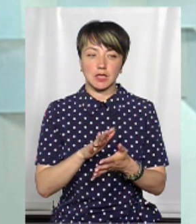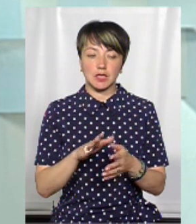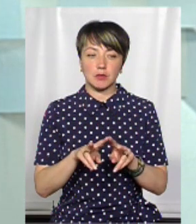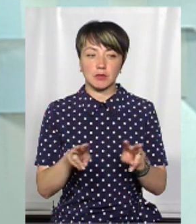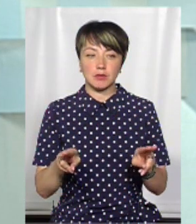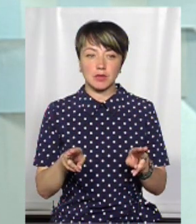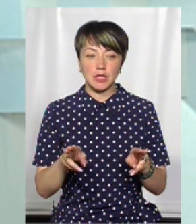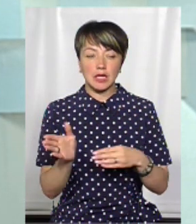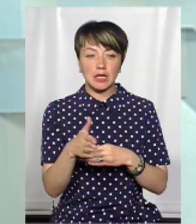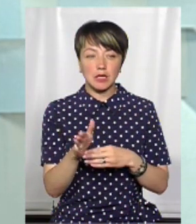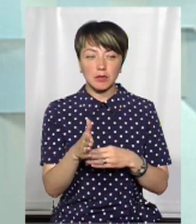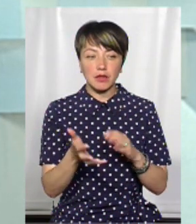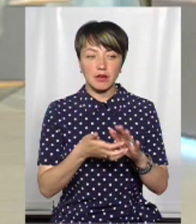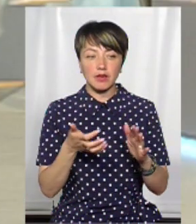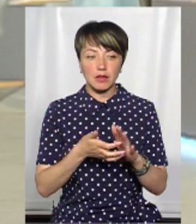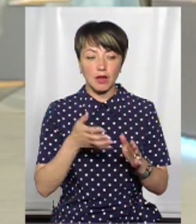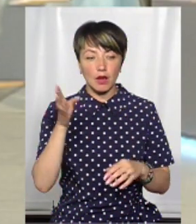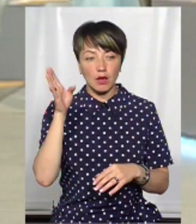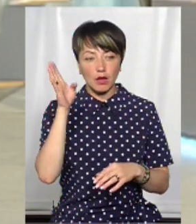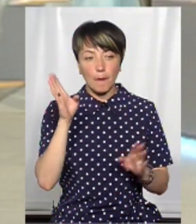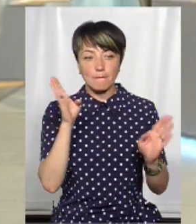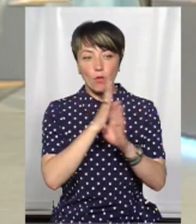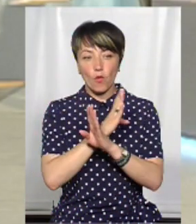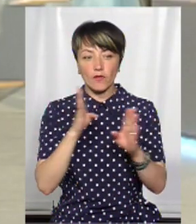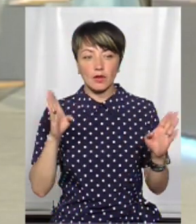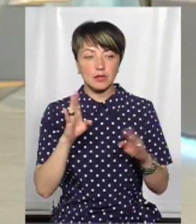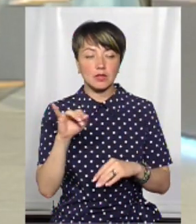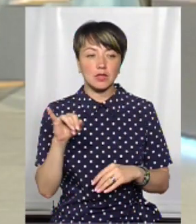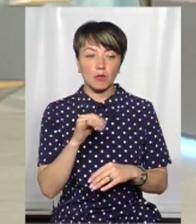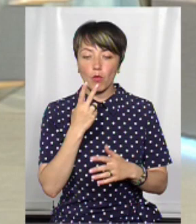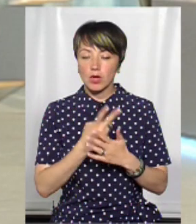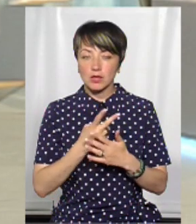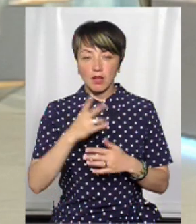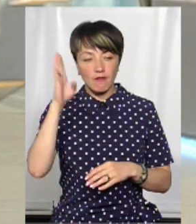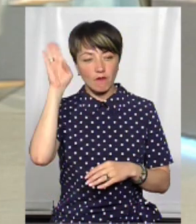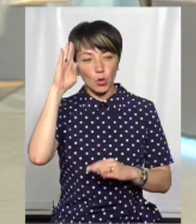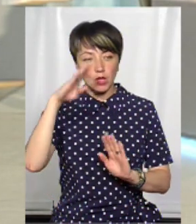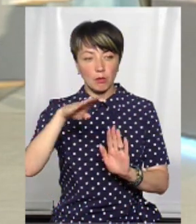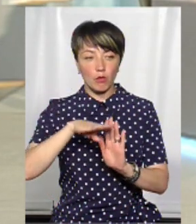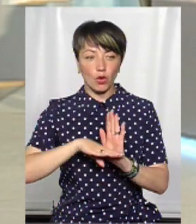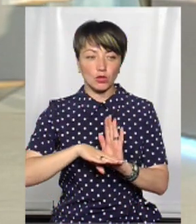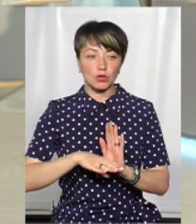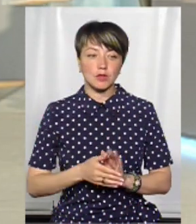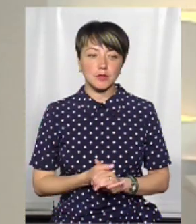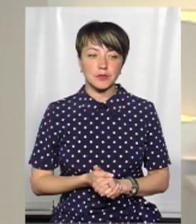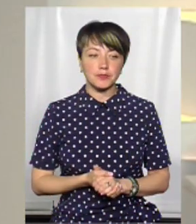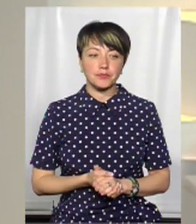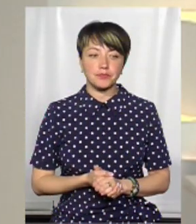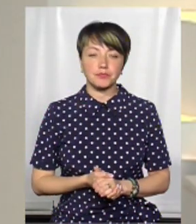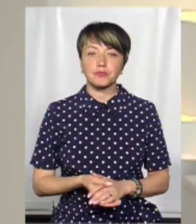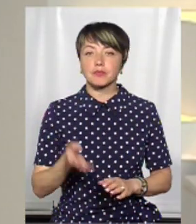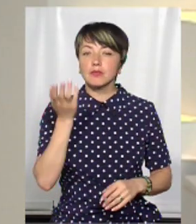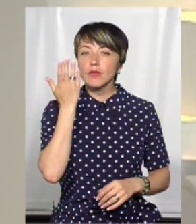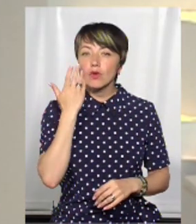задухи, коли і риби не вистачає цього кисню, і показники води погіршуються. Дякую. Коли ми говоримо